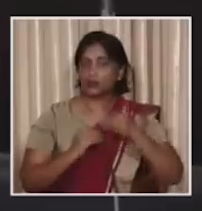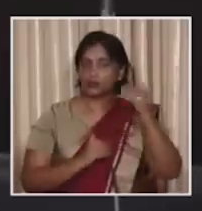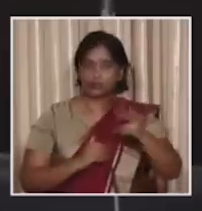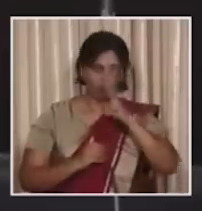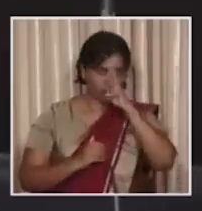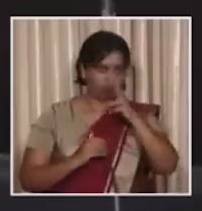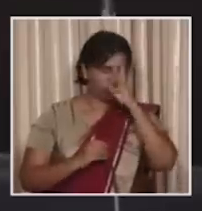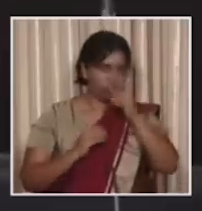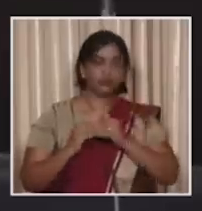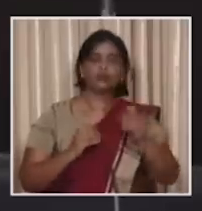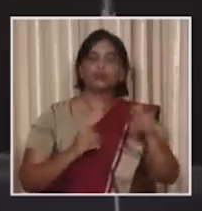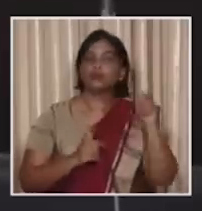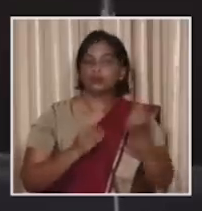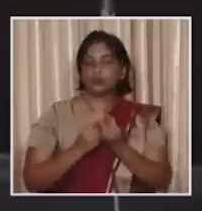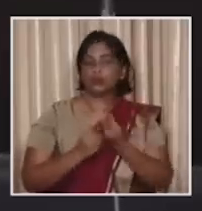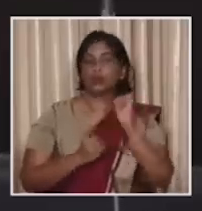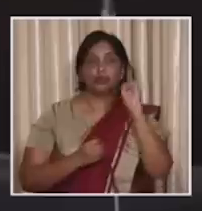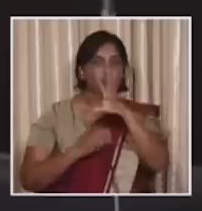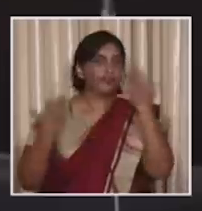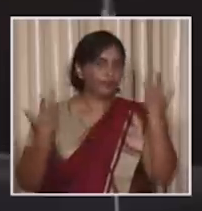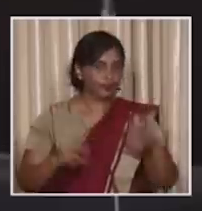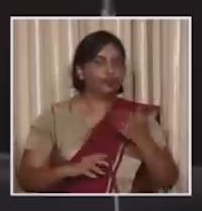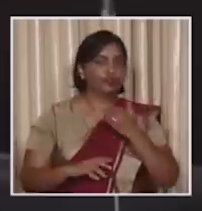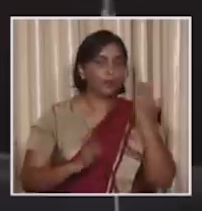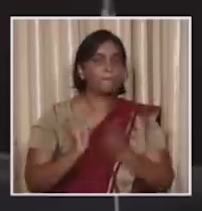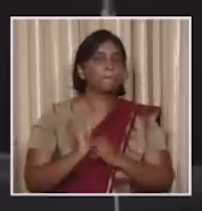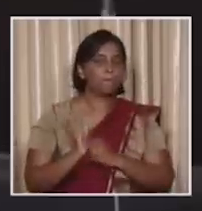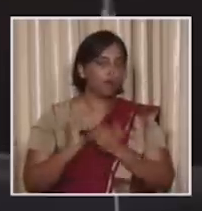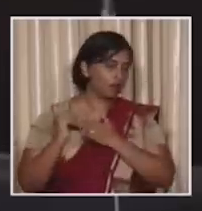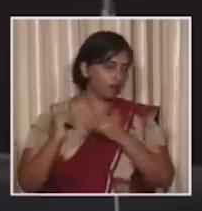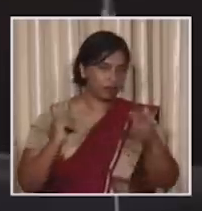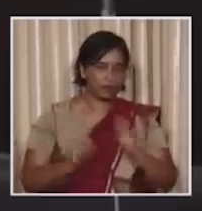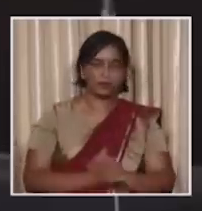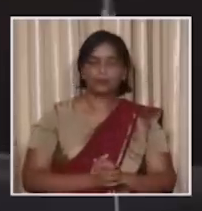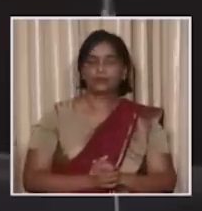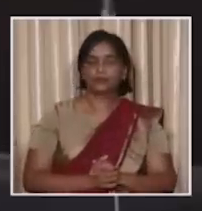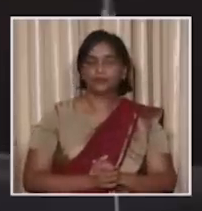සති 2-3 ඇතුළත ඒ මුදල ගෙවා අවසන් කරන්න පුළුවන් මාර්තු මාසයේ දක්වා.